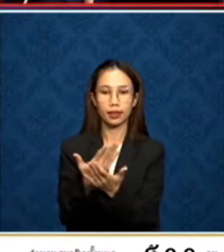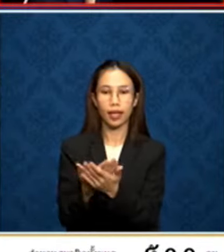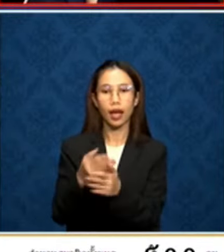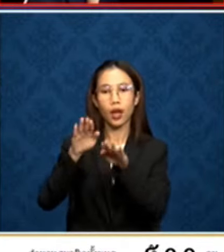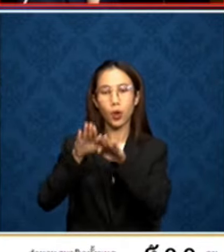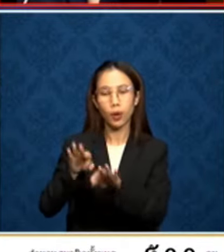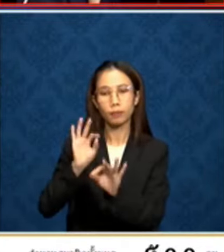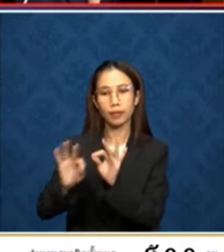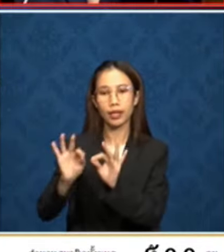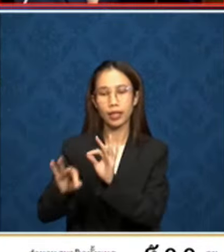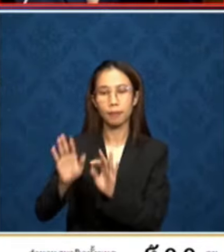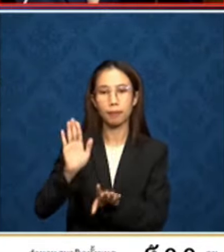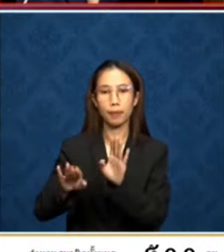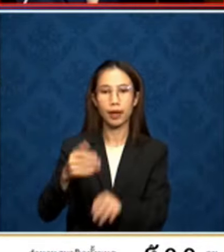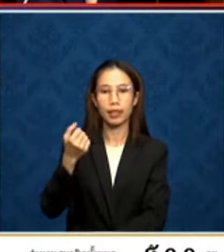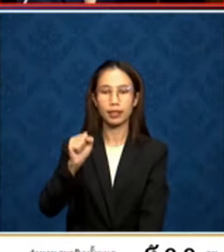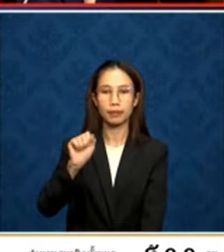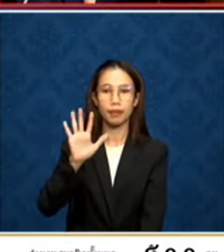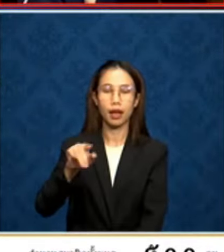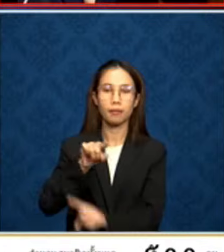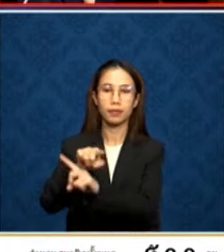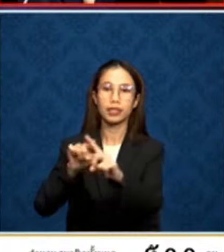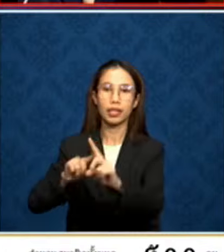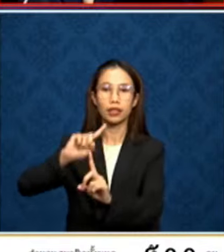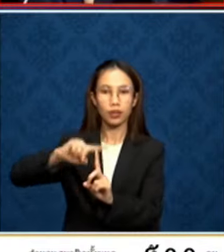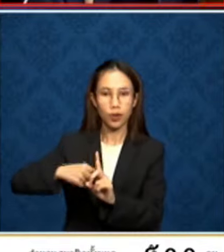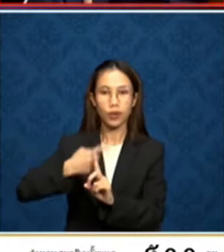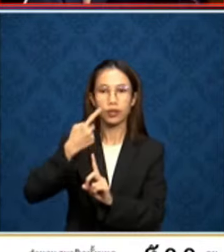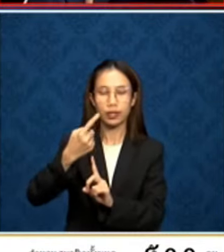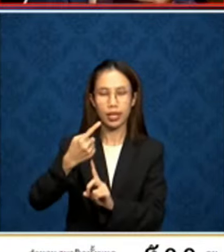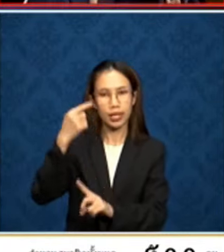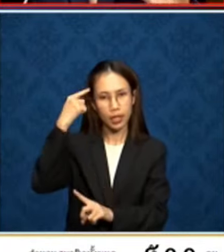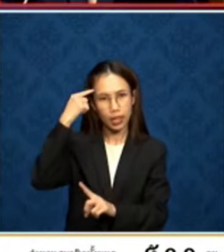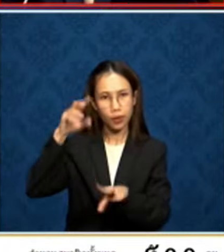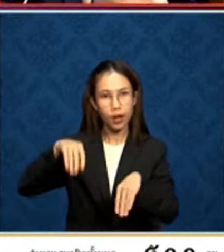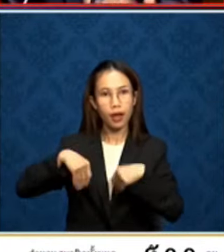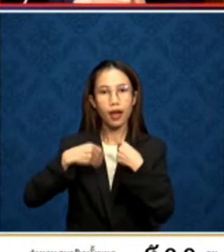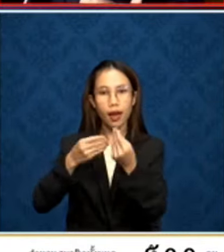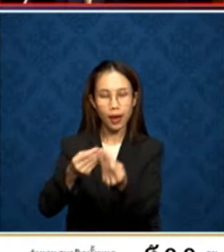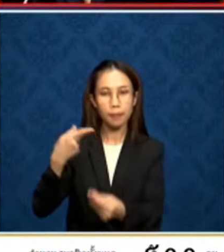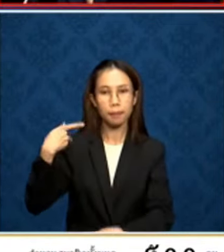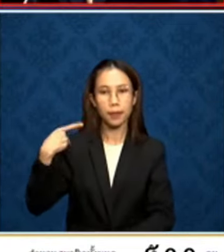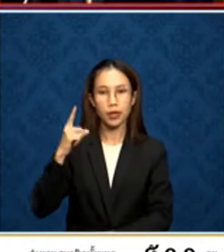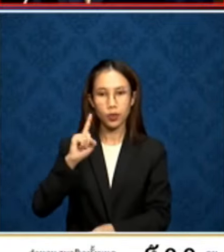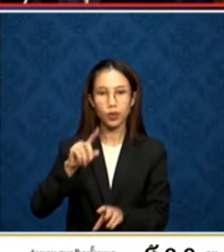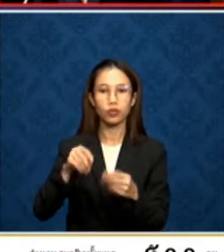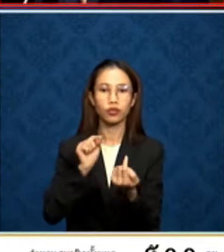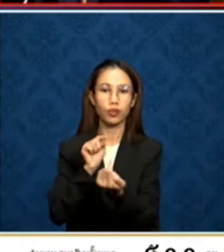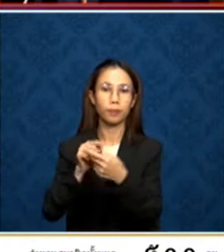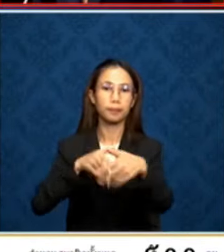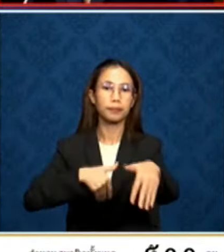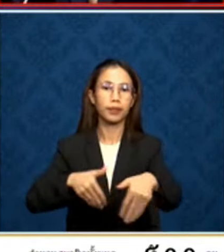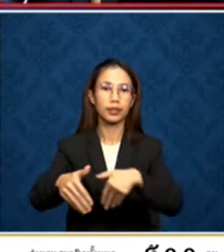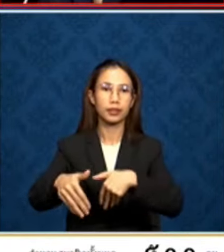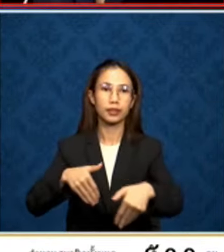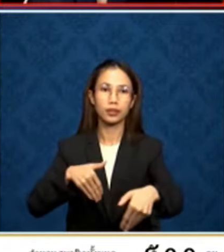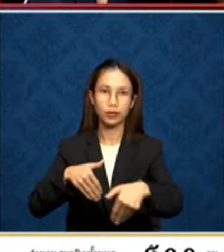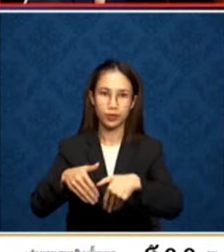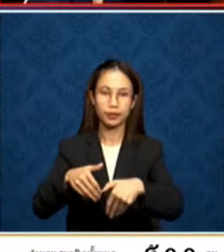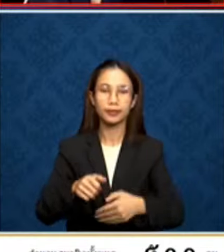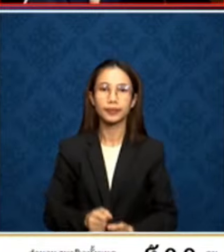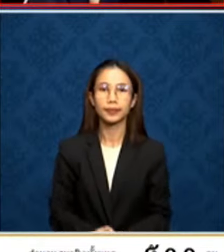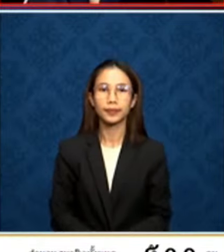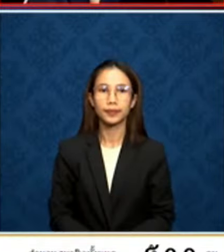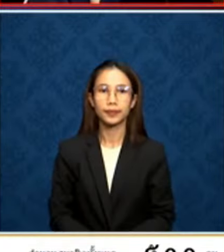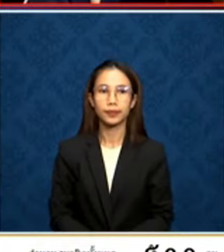เนี่ยร้อยละ 15ต่อเดือนด้วยถือว่าสร้างคุณณาประกคุณณาประการต่างๆมากมายนะคะนอกจาก